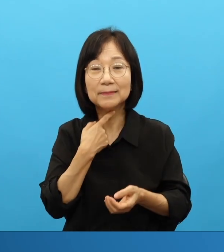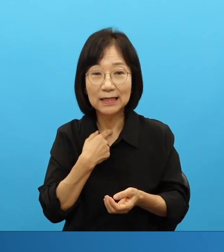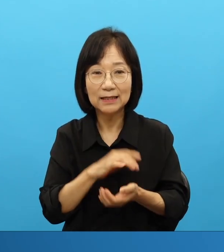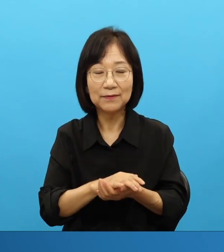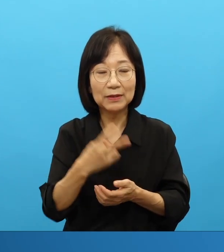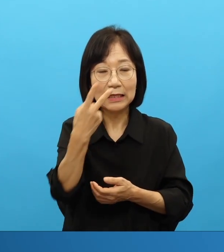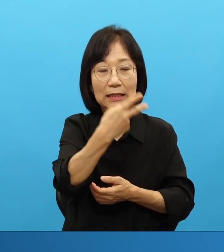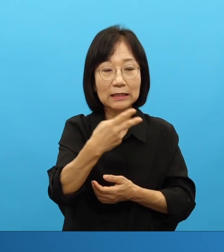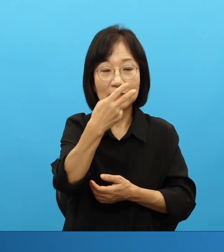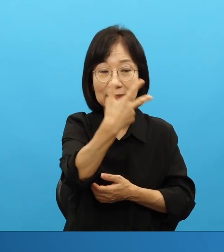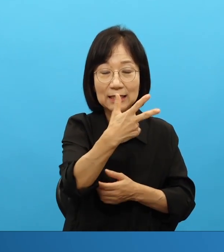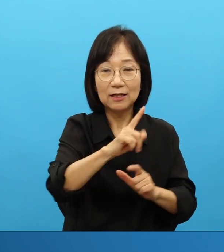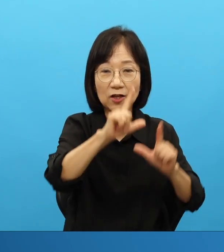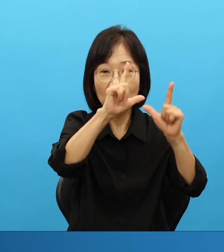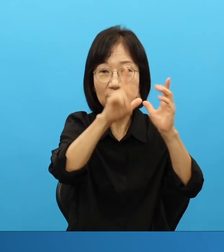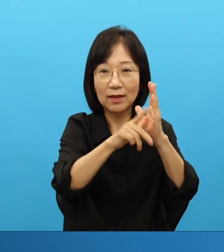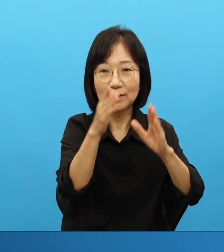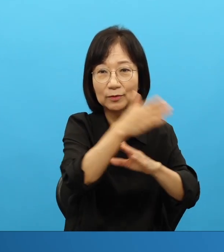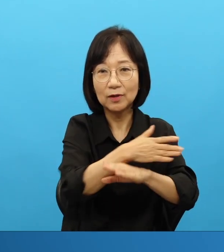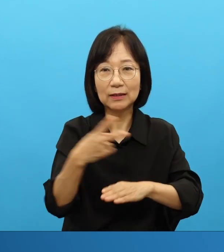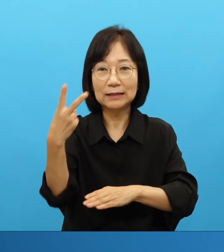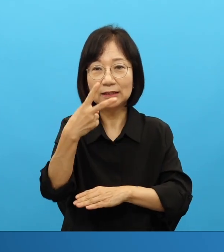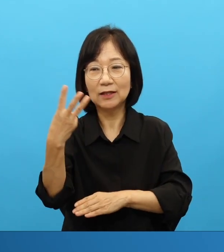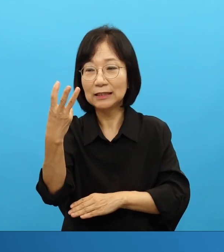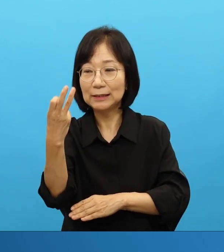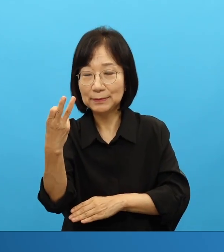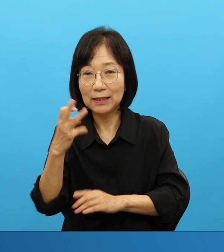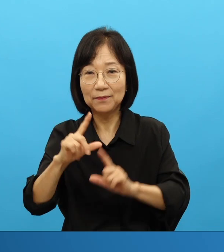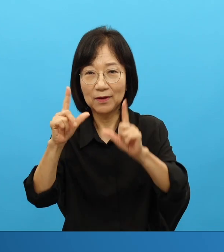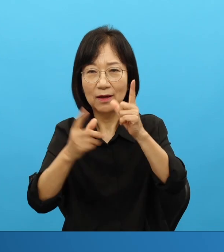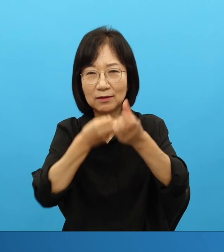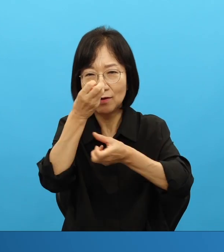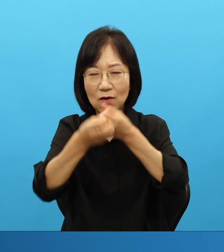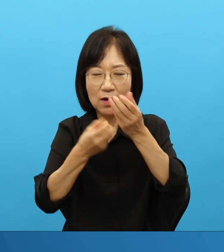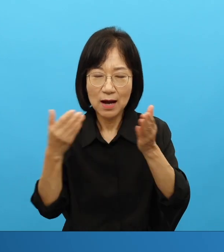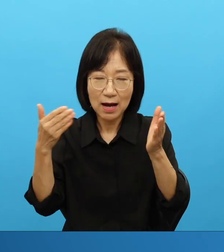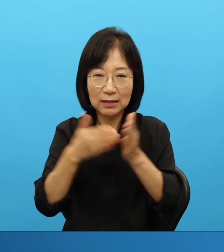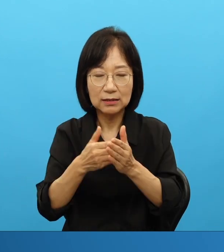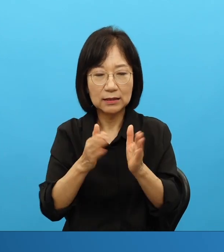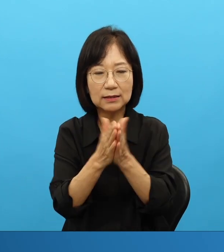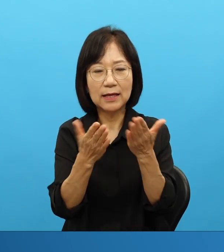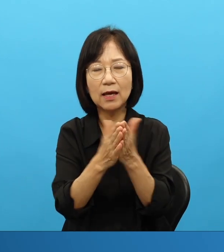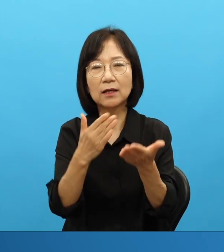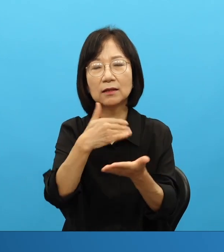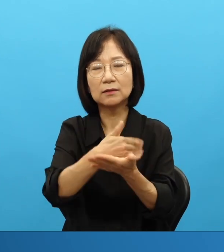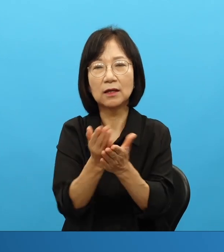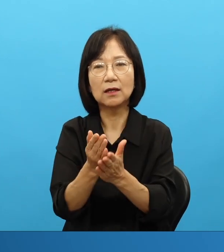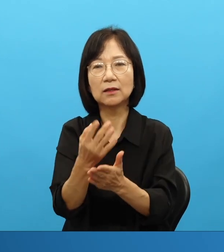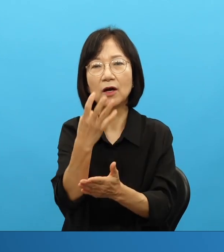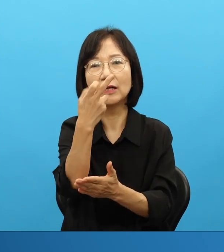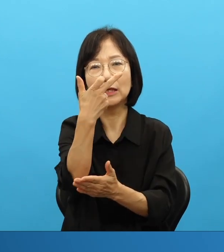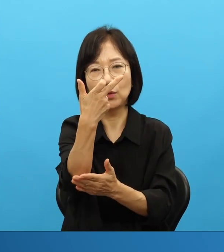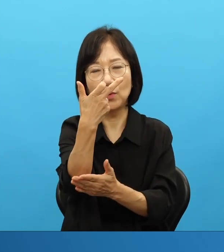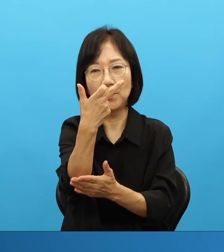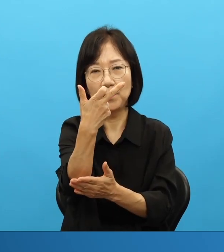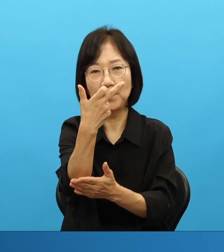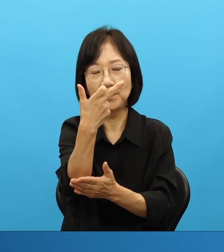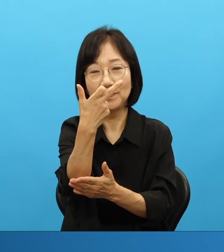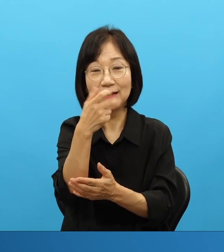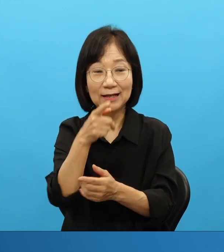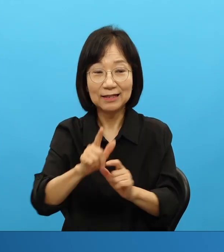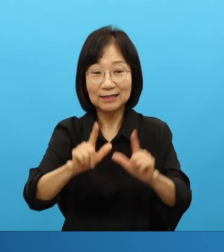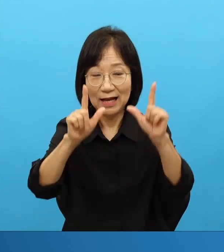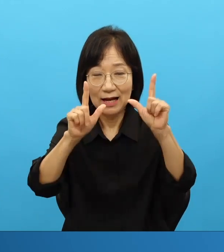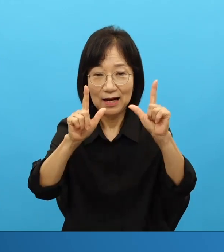2007년부터 2023년까지의 전도자의 고백을 담아 총 17권으로 제작됐으며 그 해에 선포된